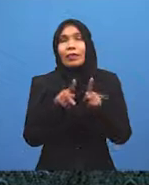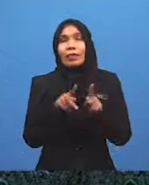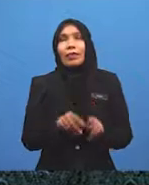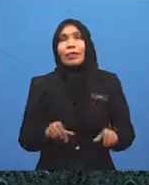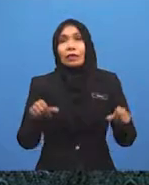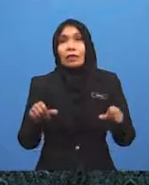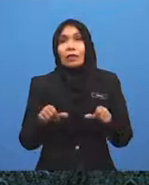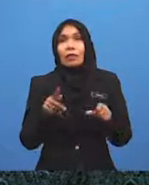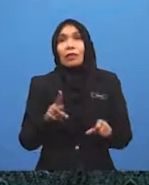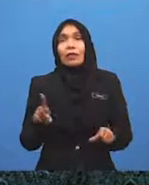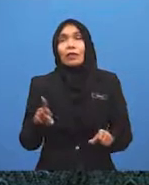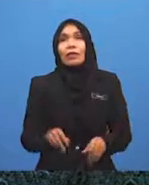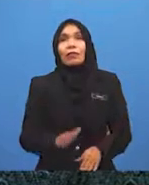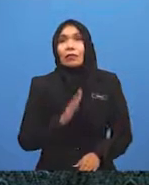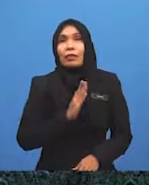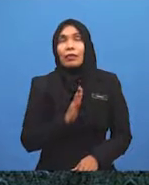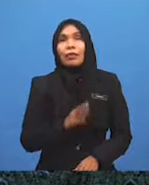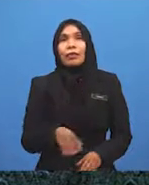dalam pergaulan dengan jiran.